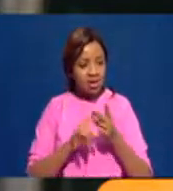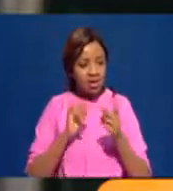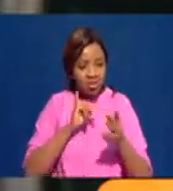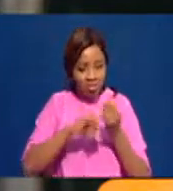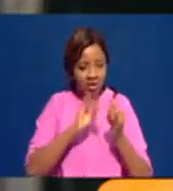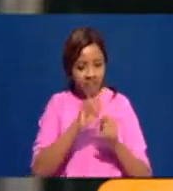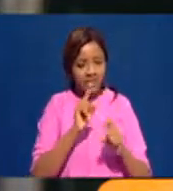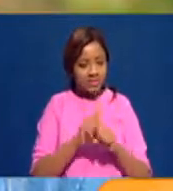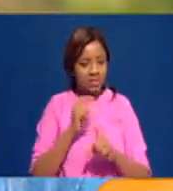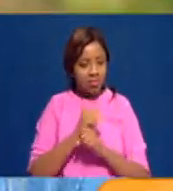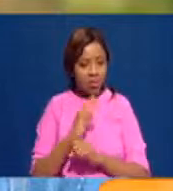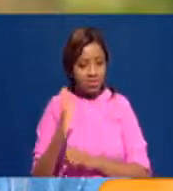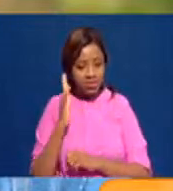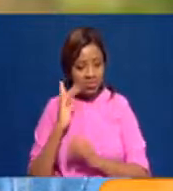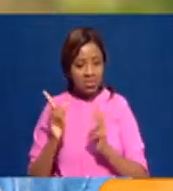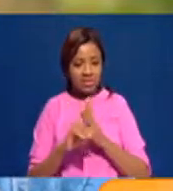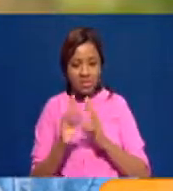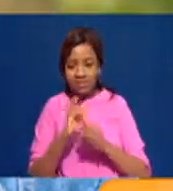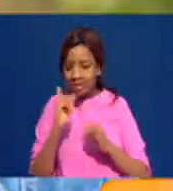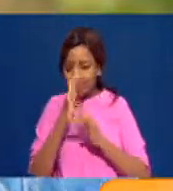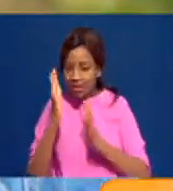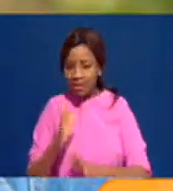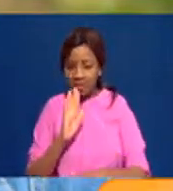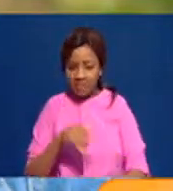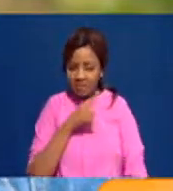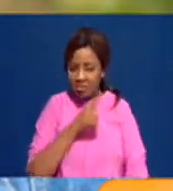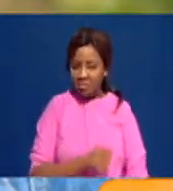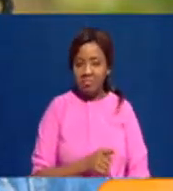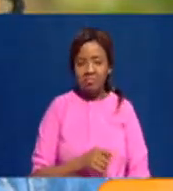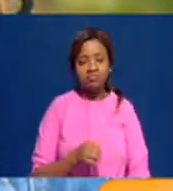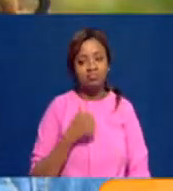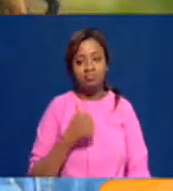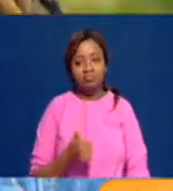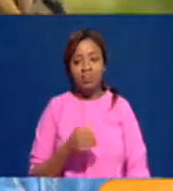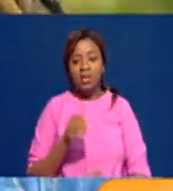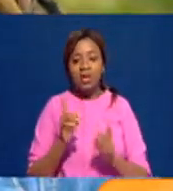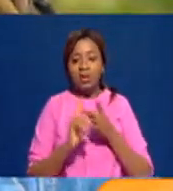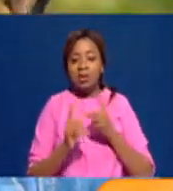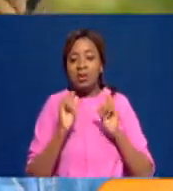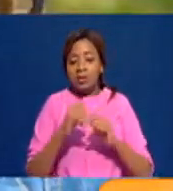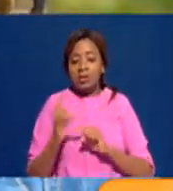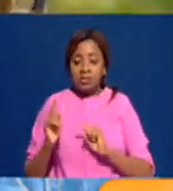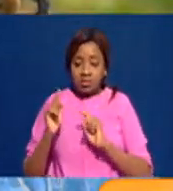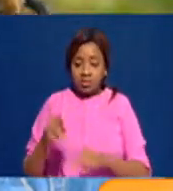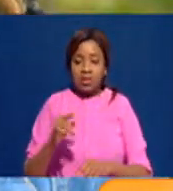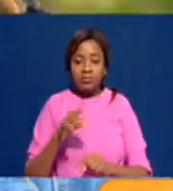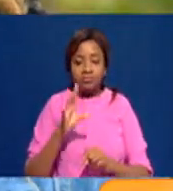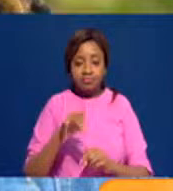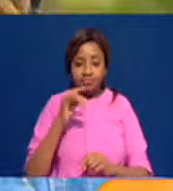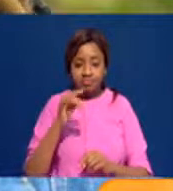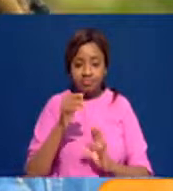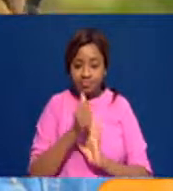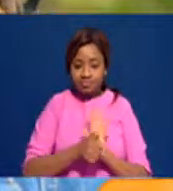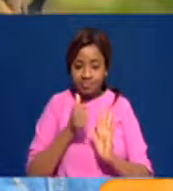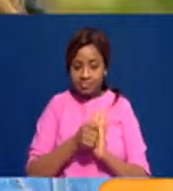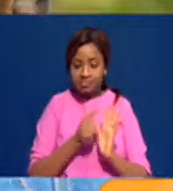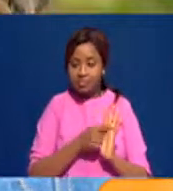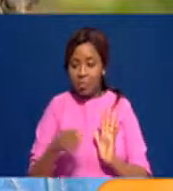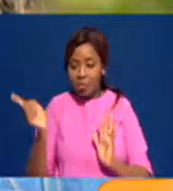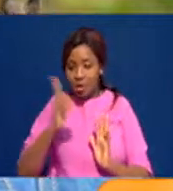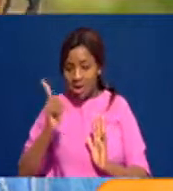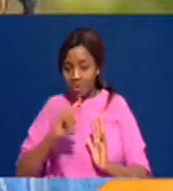wengine wa kuosha wa nyumbani. Unaweza kuja kutoka hapa Emali uende Nairobi na urudi. So kama wewe